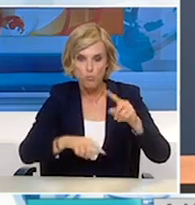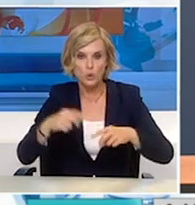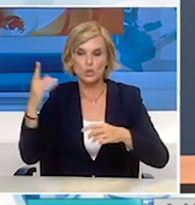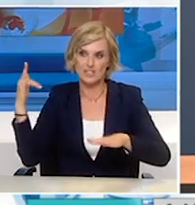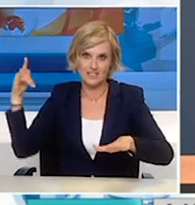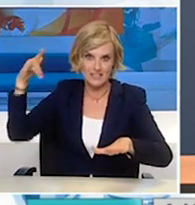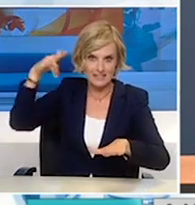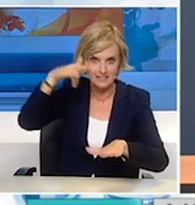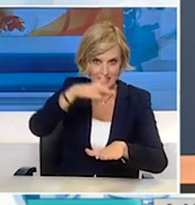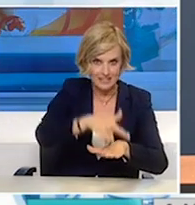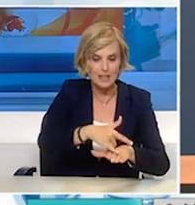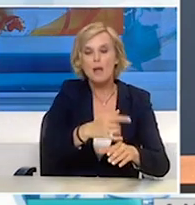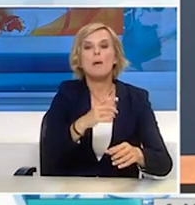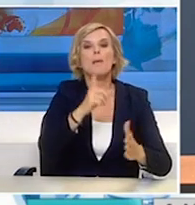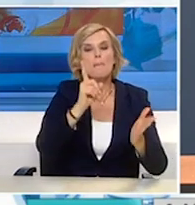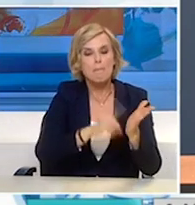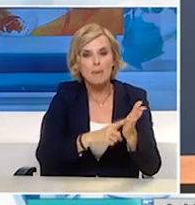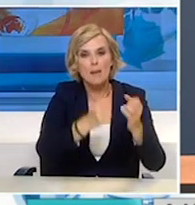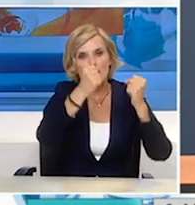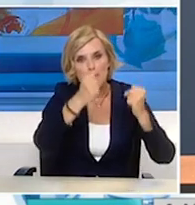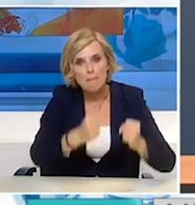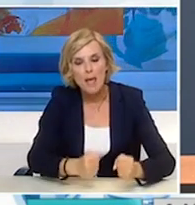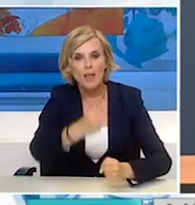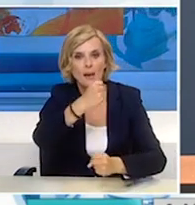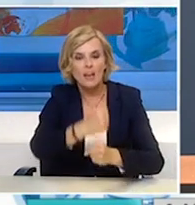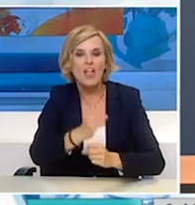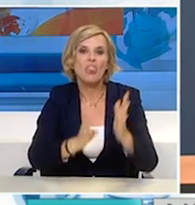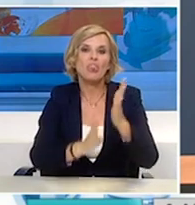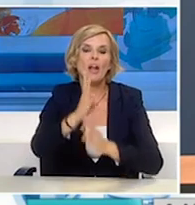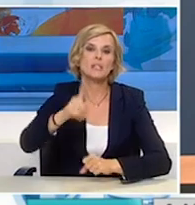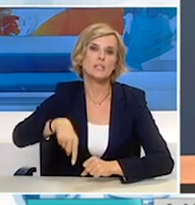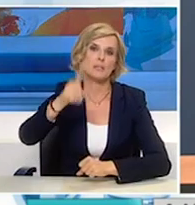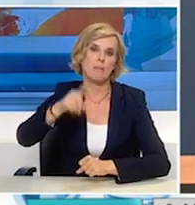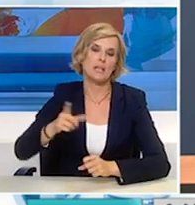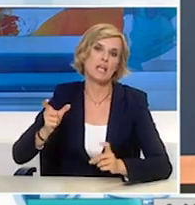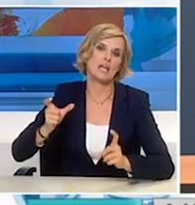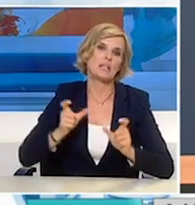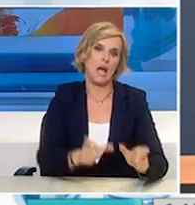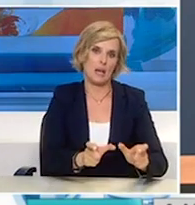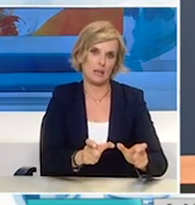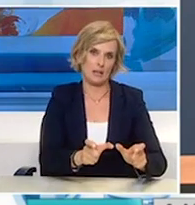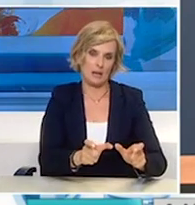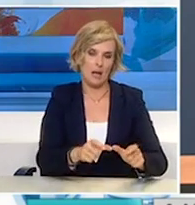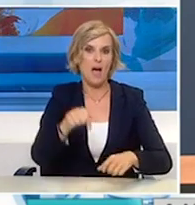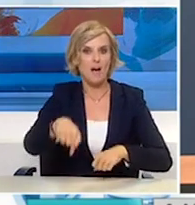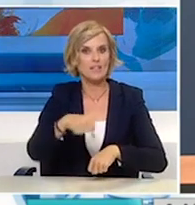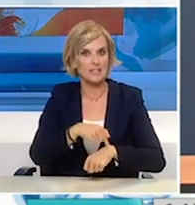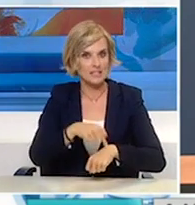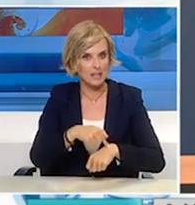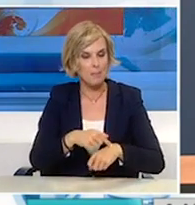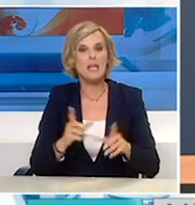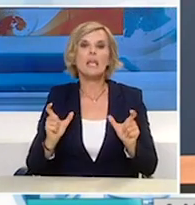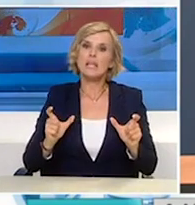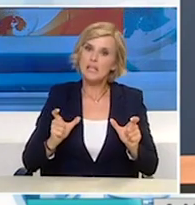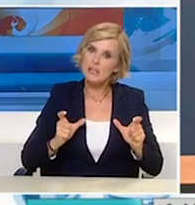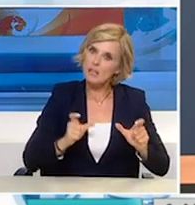σύνορα πάνω από 46.000 άτομα, τα οποία τέθηκαν σε καραντίνα. Αυτή τη στιγμή συνεχίζουν να βρίσκονται σε κατοίκον